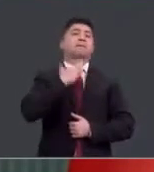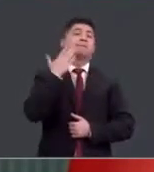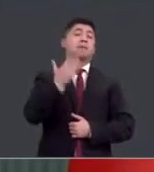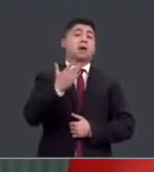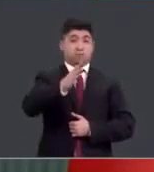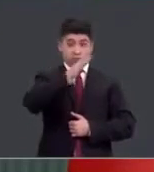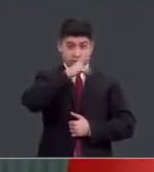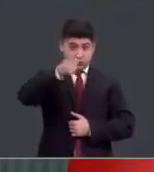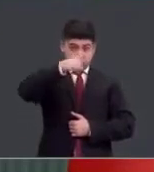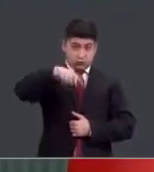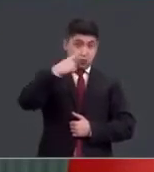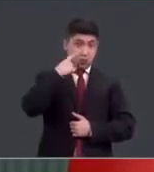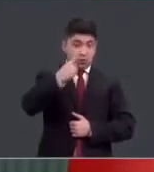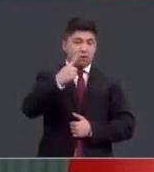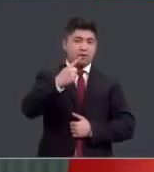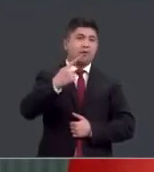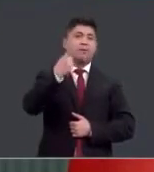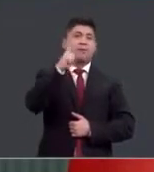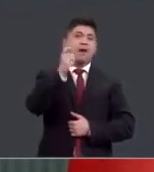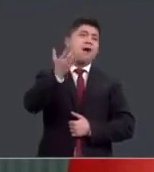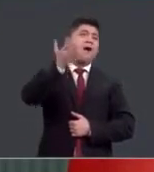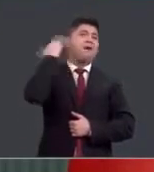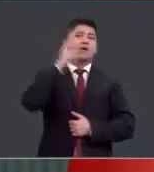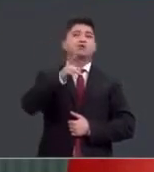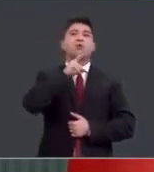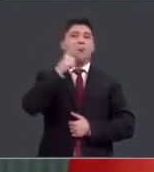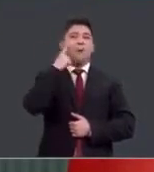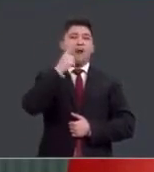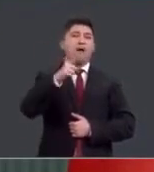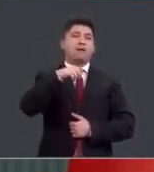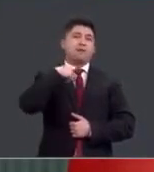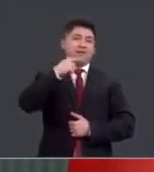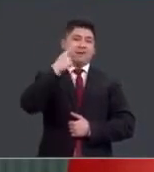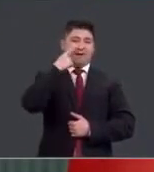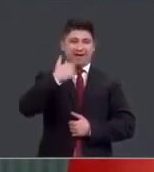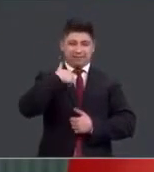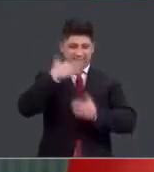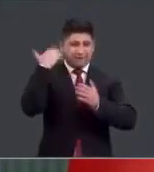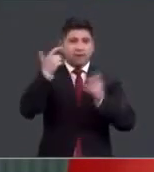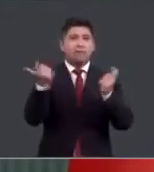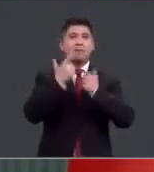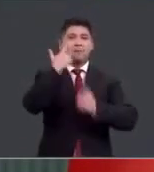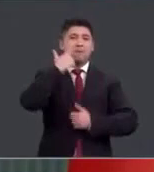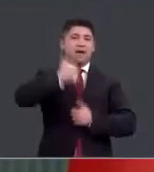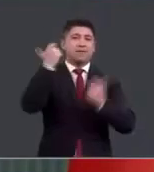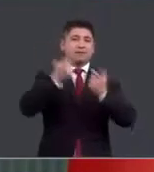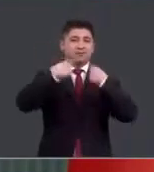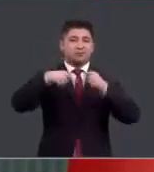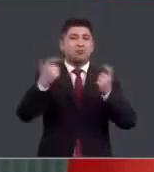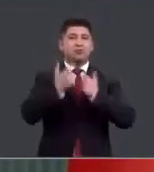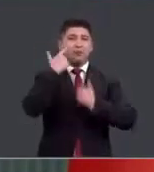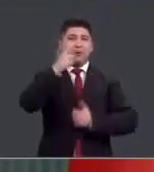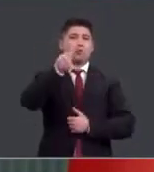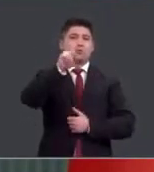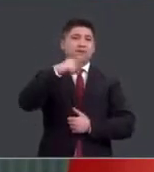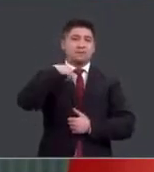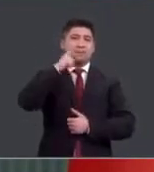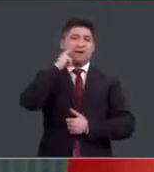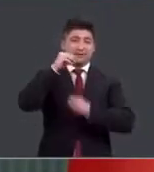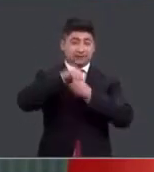bilindiği gibi geçtiğimiz ayın sonunda yaptığımız son kabine toplantımızın ardından